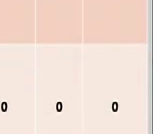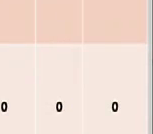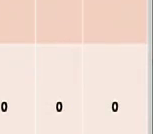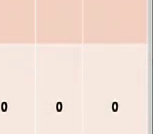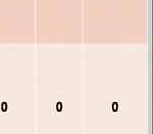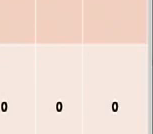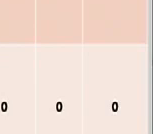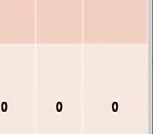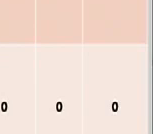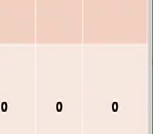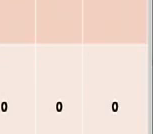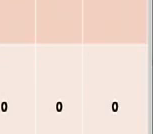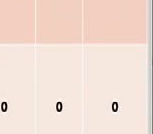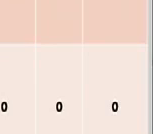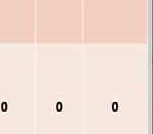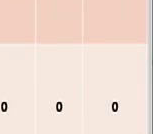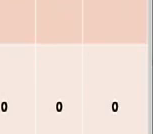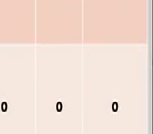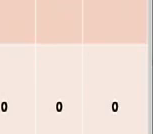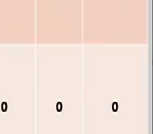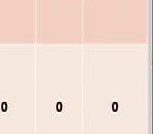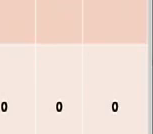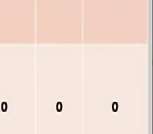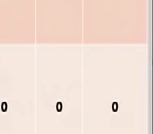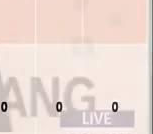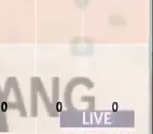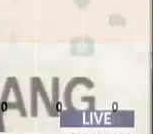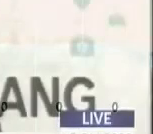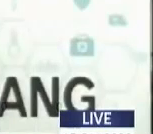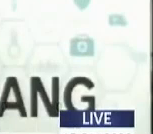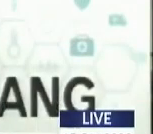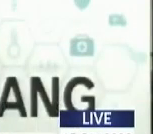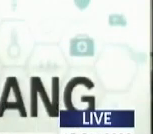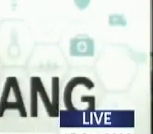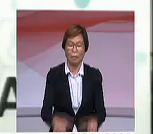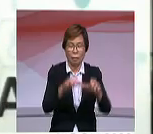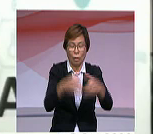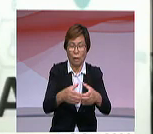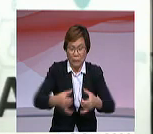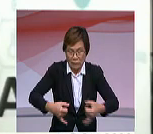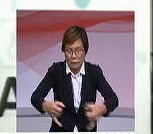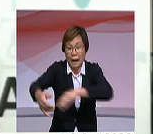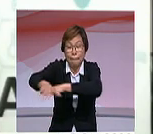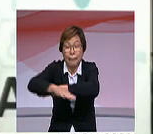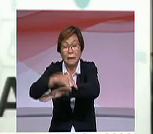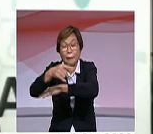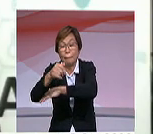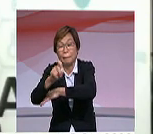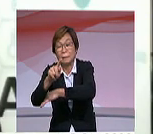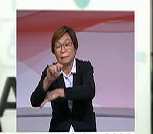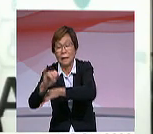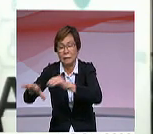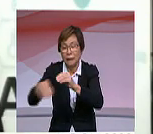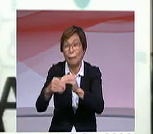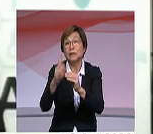jumlah kes 18 dan jumlah yang disaring setakat ini ialah 118. Kluster Jalan Pantai ada pertambahan satu